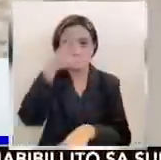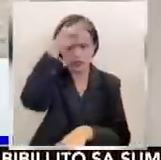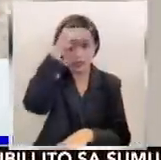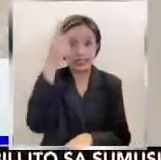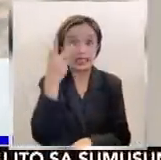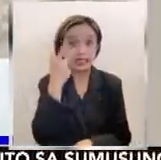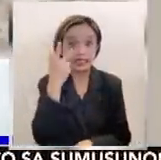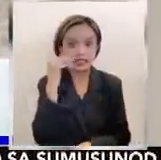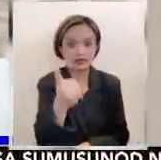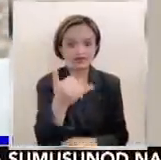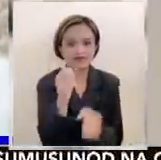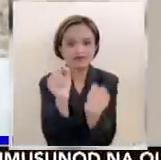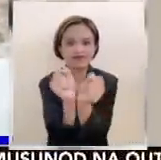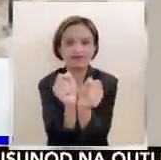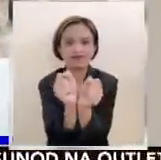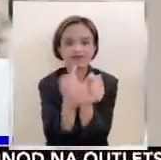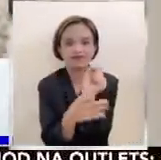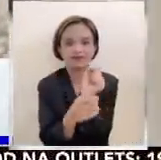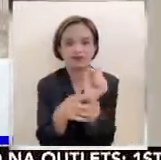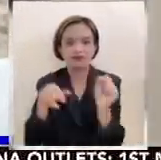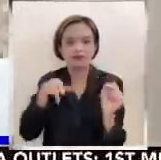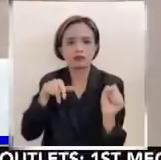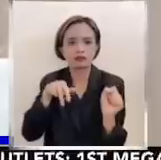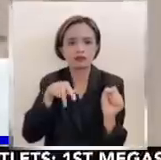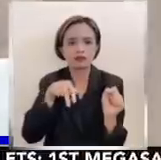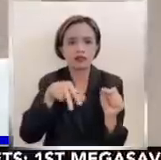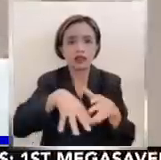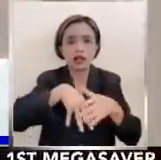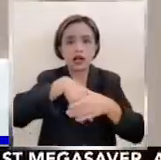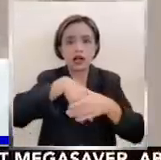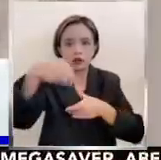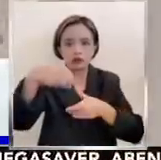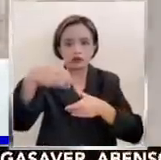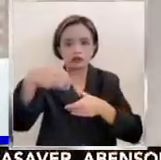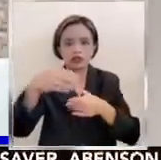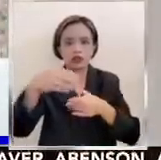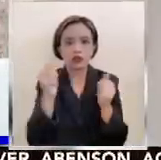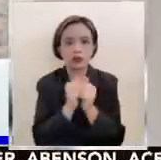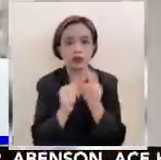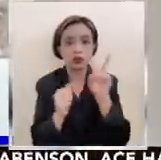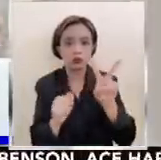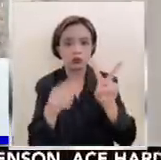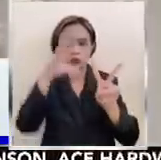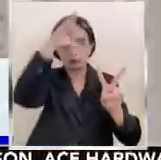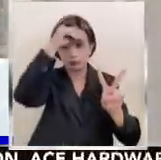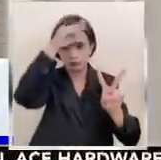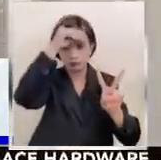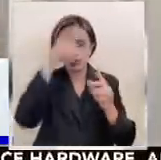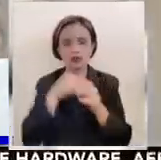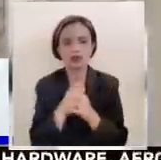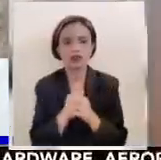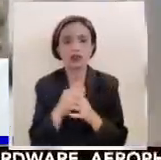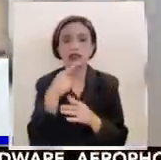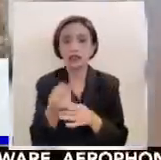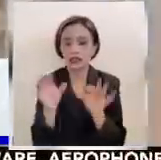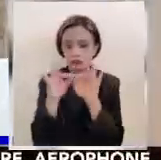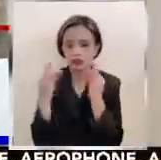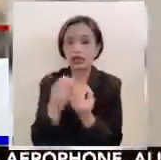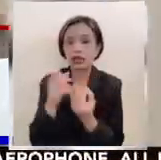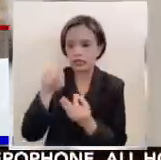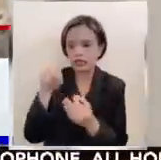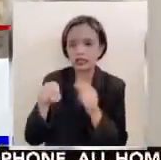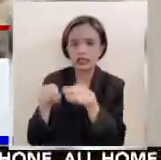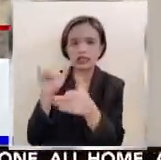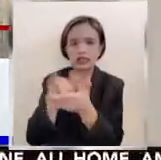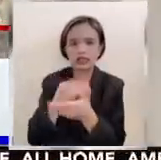nakaposas at naglalakad palabas ng cockpit arena kasama ang dalawang lalaki. Kinumpirma ng kanyang mga kaanak na si Michael nga ang nasa video.